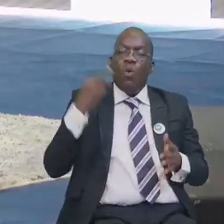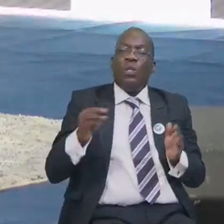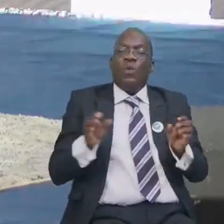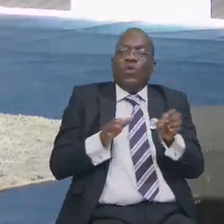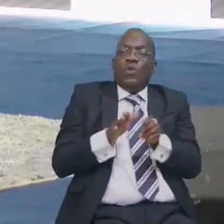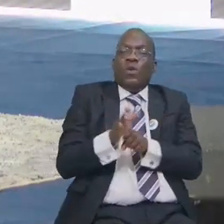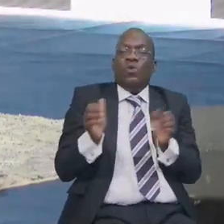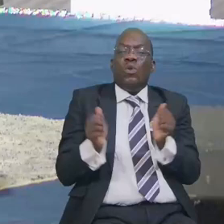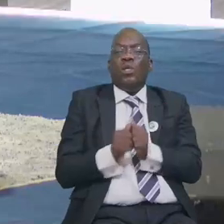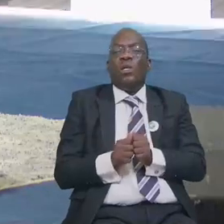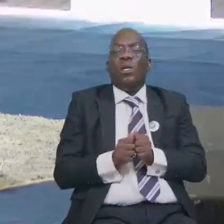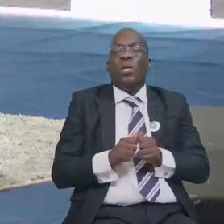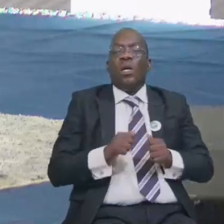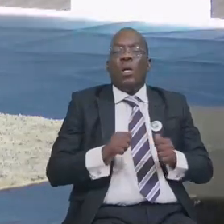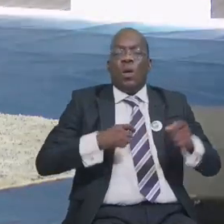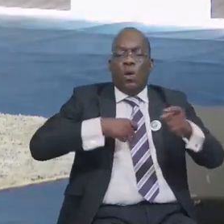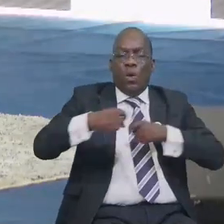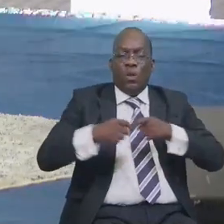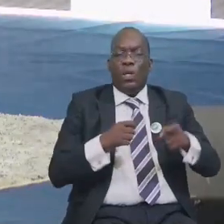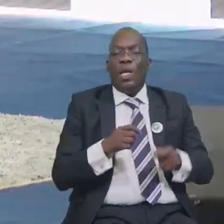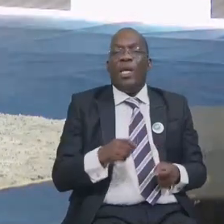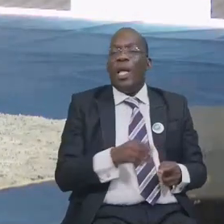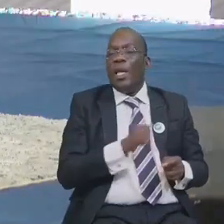une situation terrible.